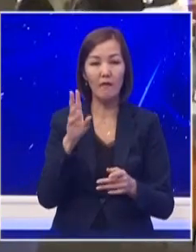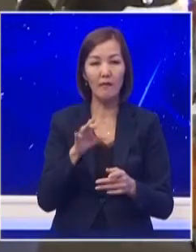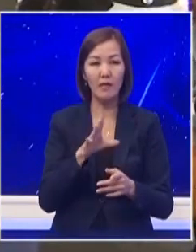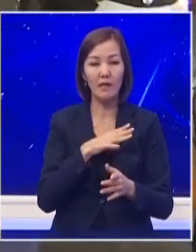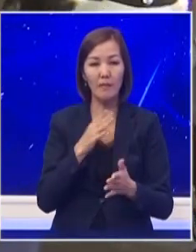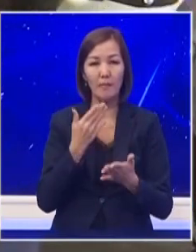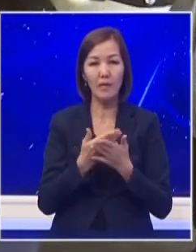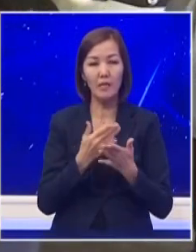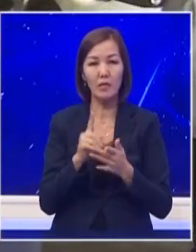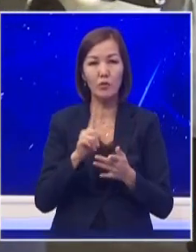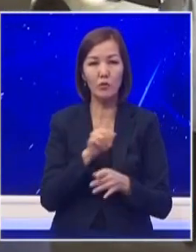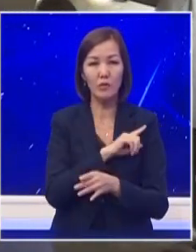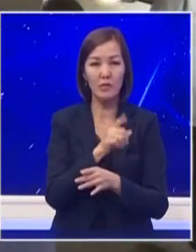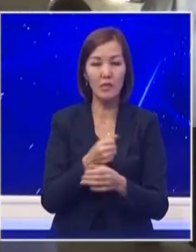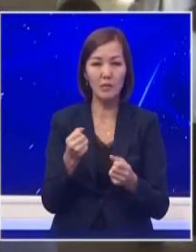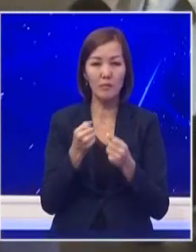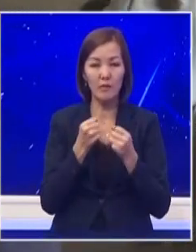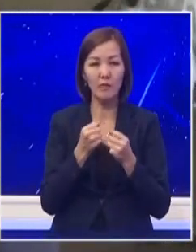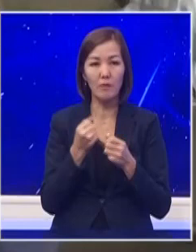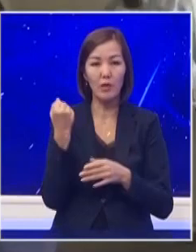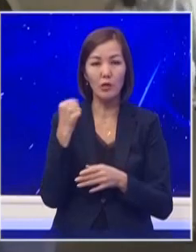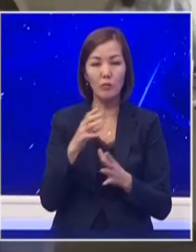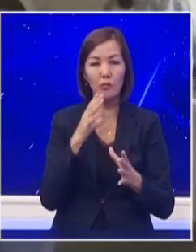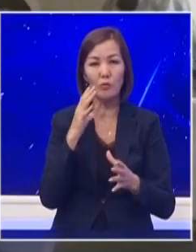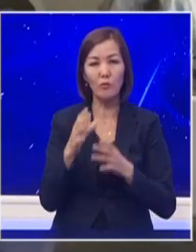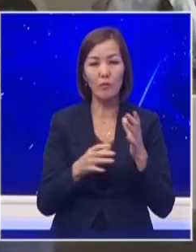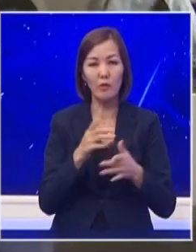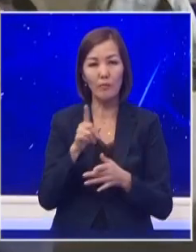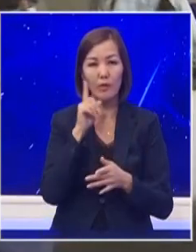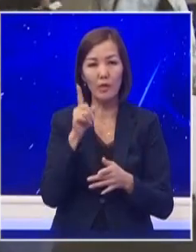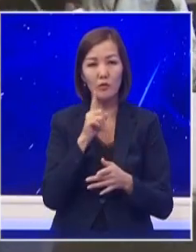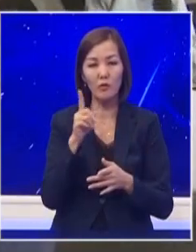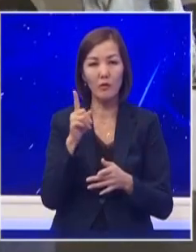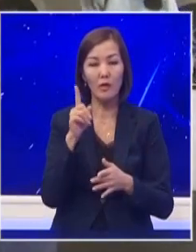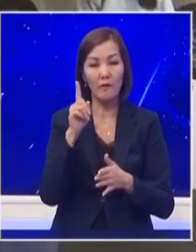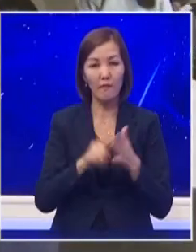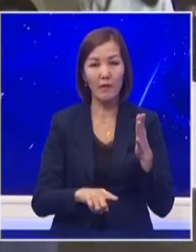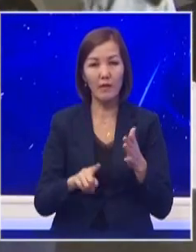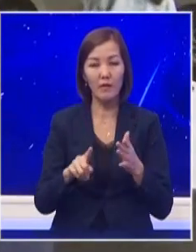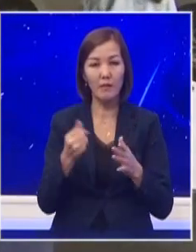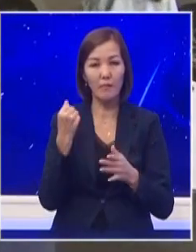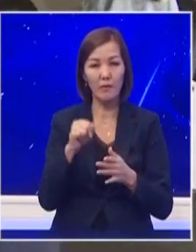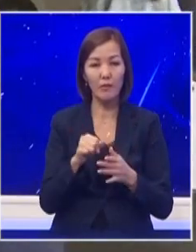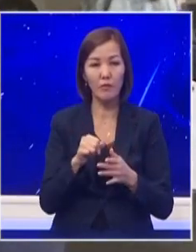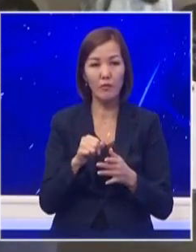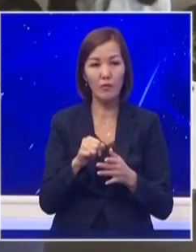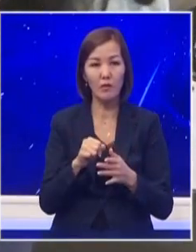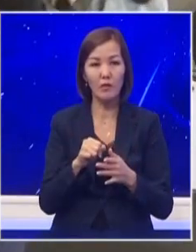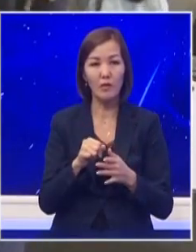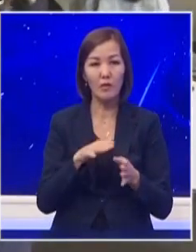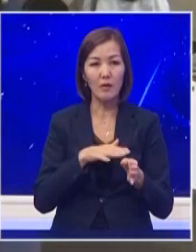Федоров показал что он спортсмен став чемпионом мира среди подростков мы все верили в его победу и он